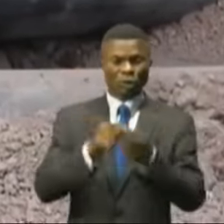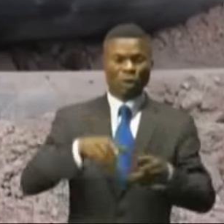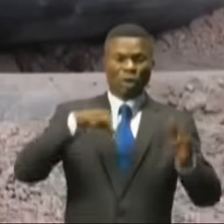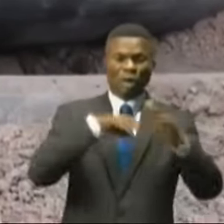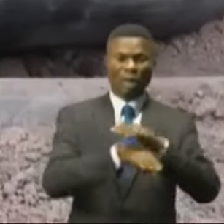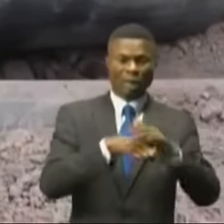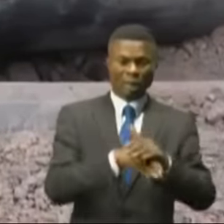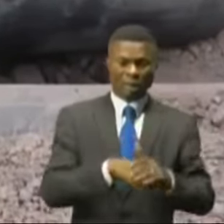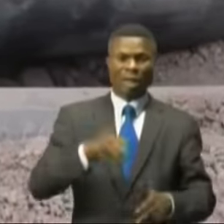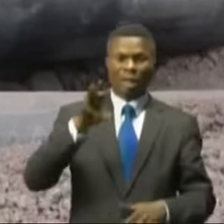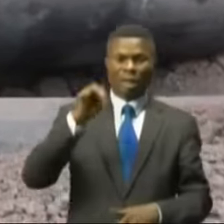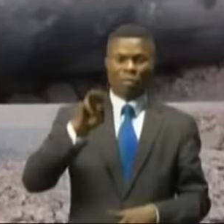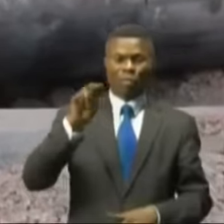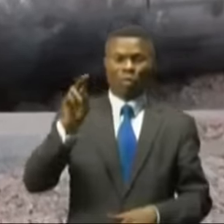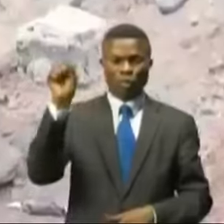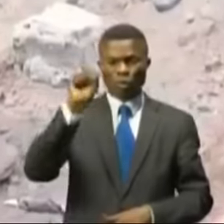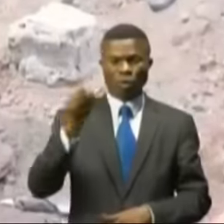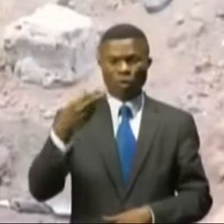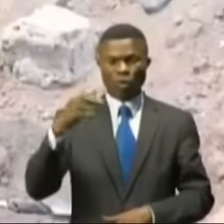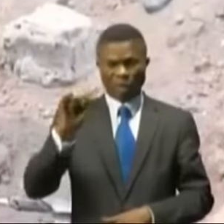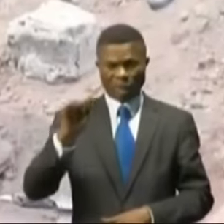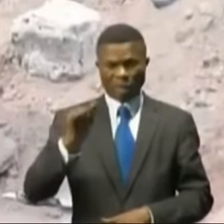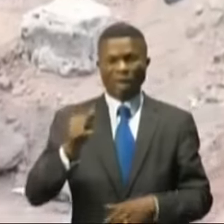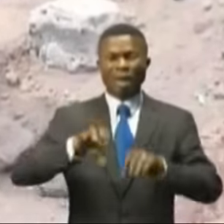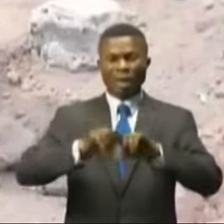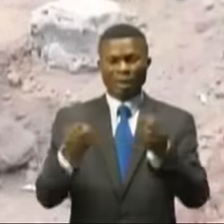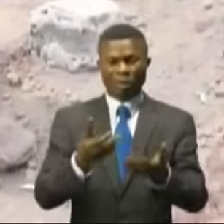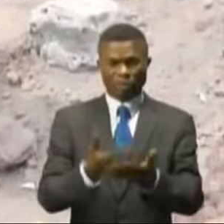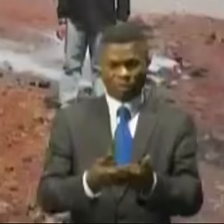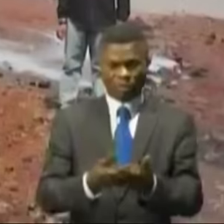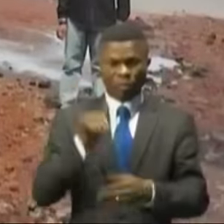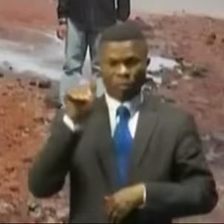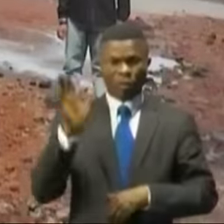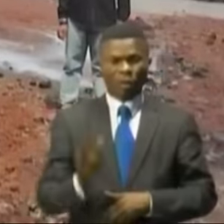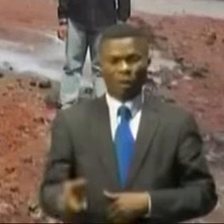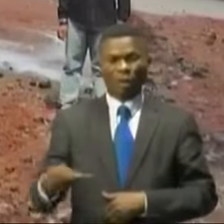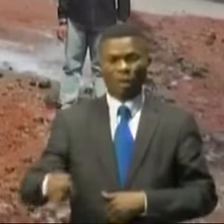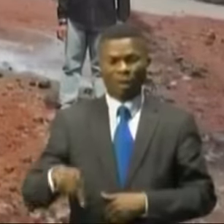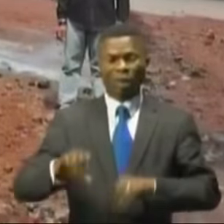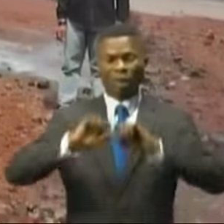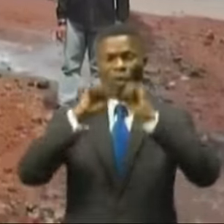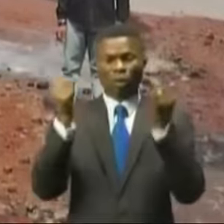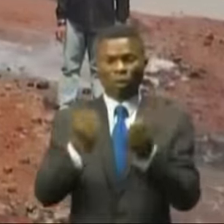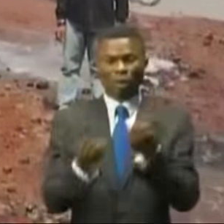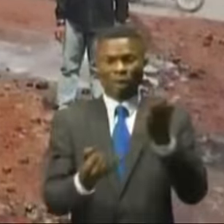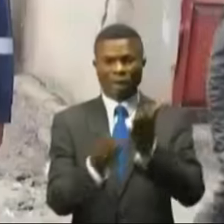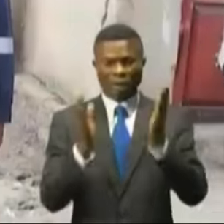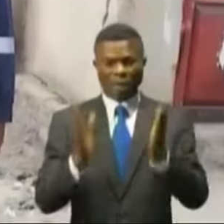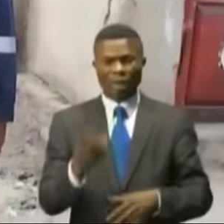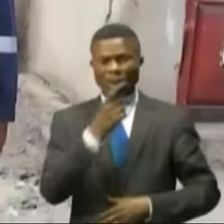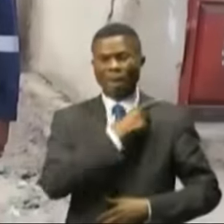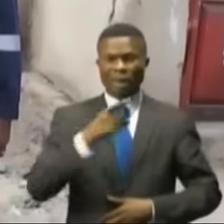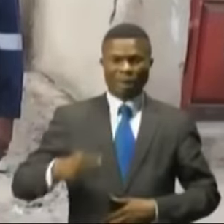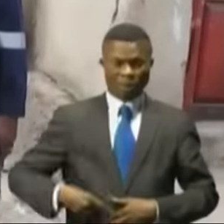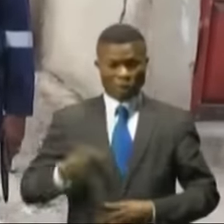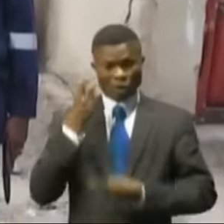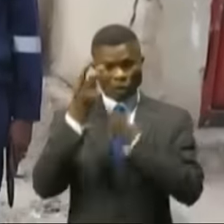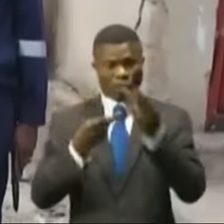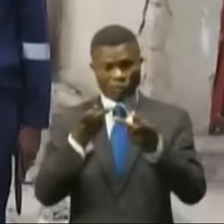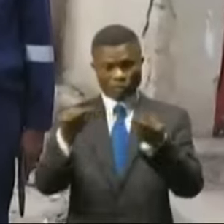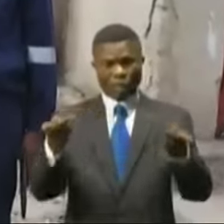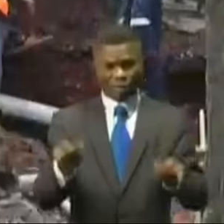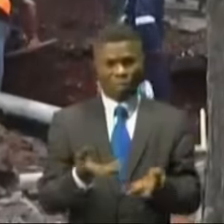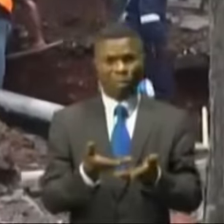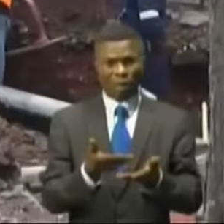Bouchara a subi un éclatement ce mercredi matin. Pour le directeur régional de la Régie des Eaux, l'ingénieur David Angoyo, qui a effectué une descente sur le terrain